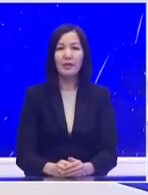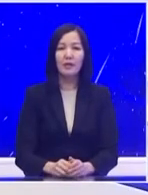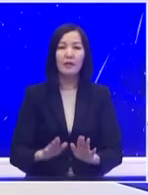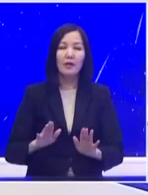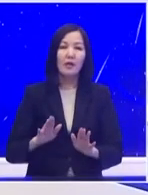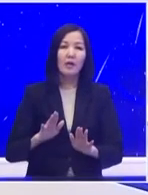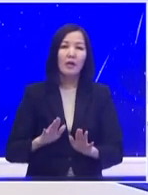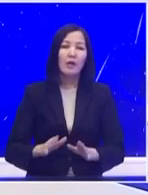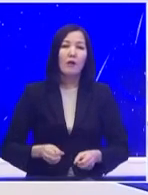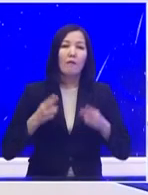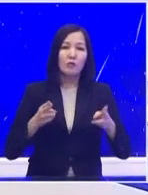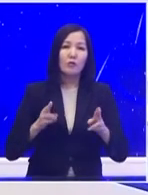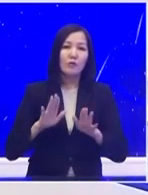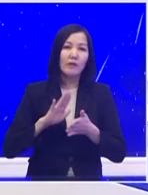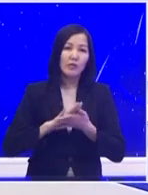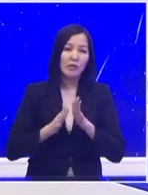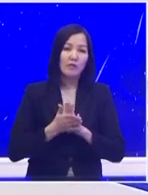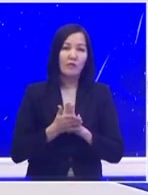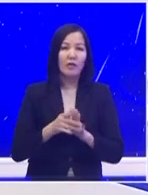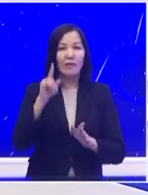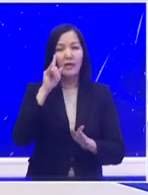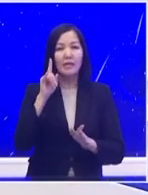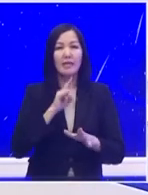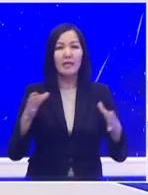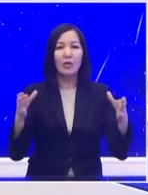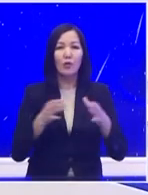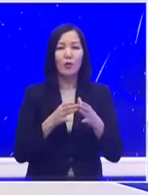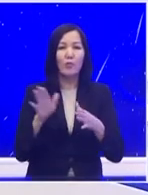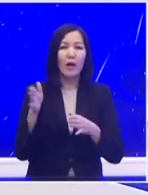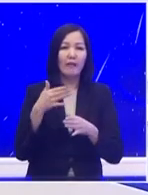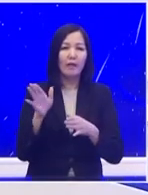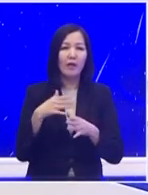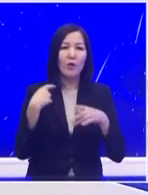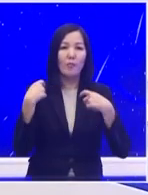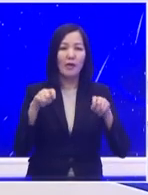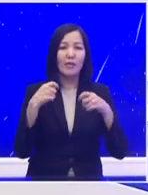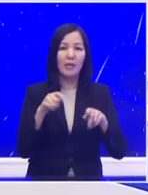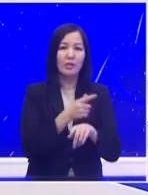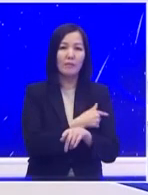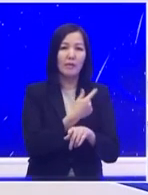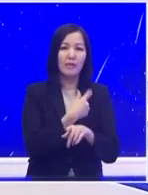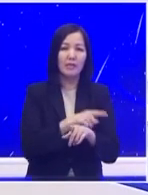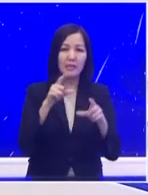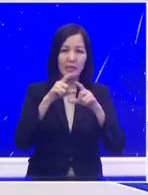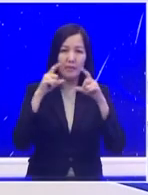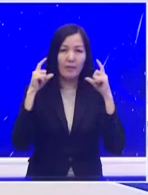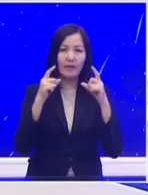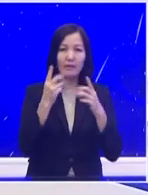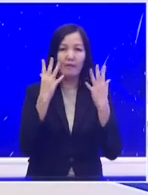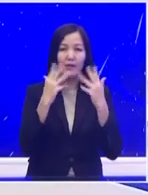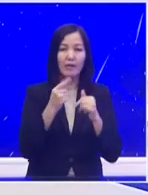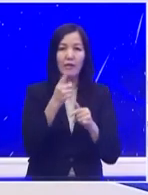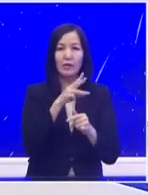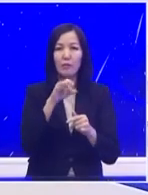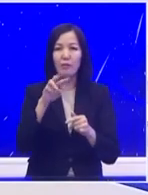В условиях чрезвычайного положения в Казахстане группа лиц в Атырау занималась продажей медицинских масок в количестве 1 миллиона